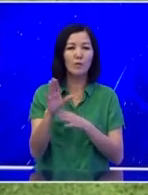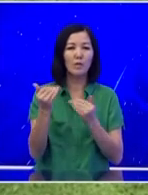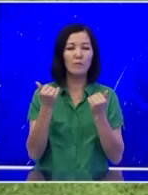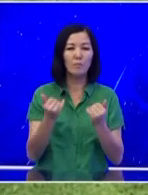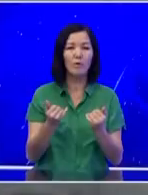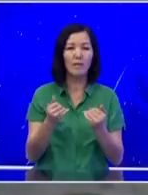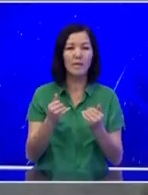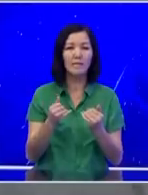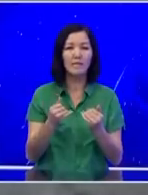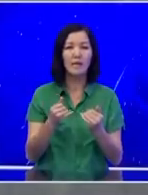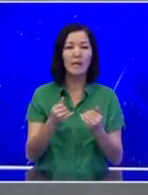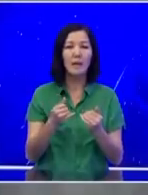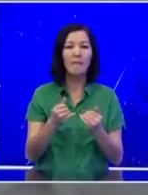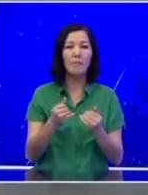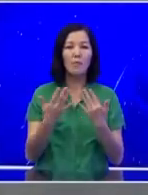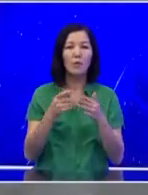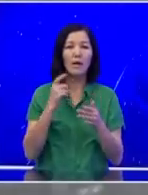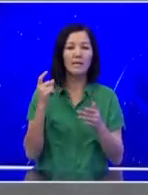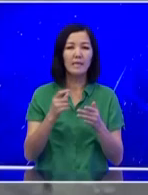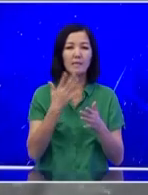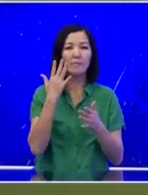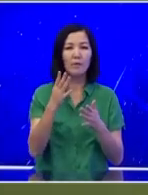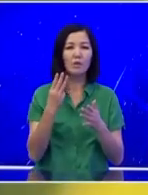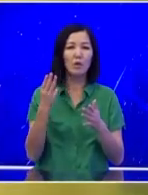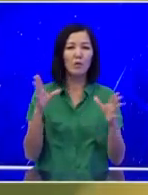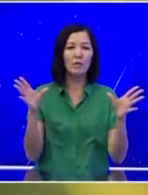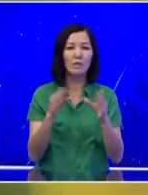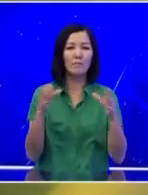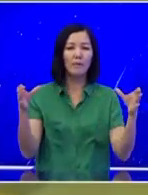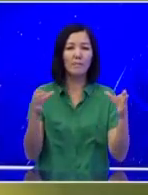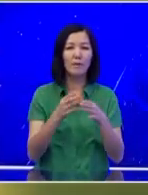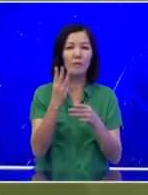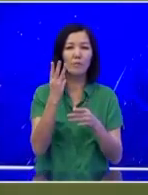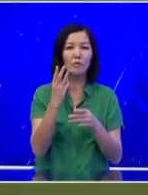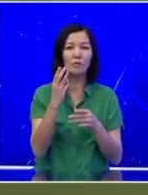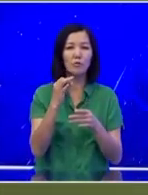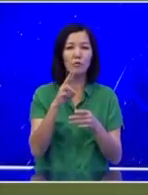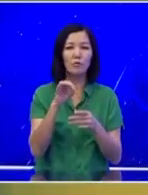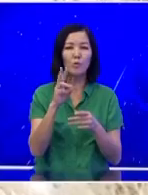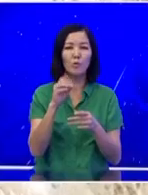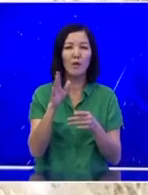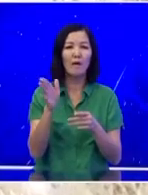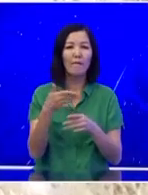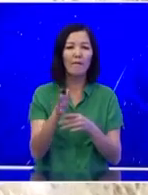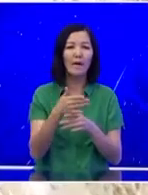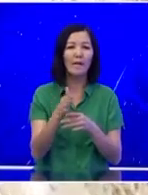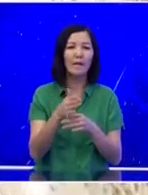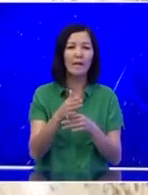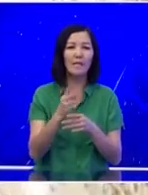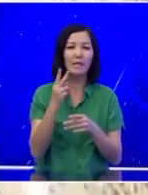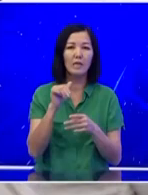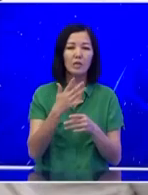Қазақ ауданындағы бұл қожалық 5 шаруашылық құрылымымен бірігіп 300 тонна форель балығын өсірді, 2,5 тонна уылдырық